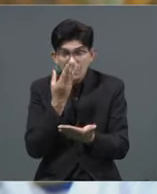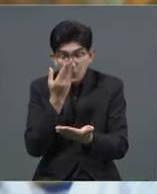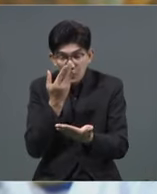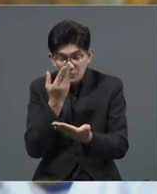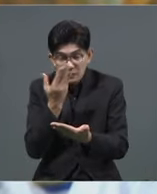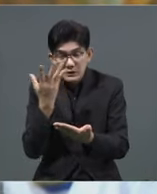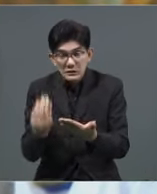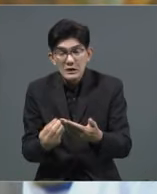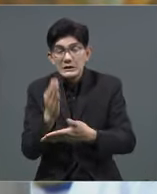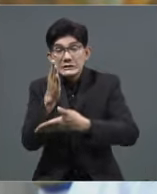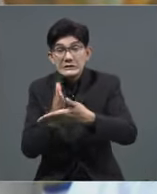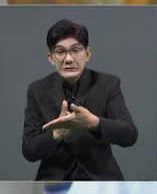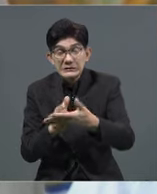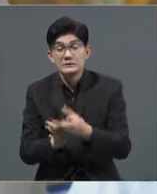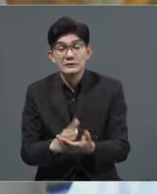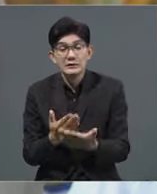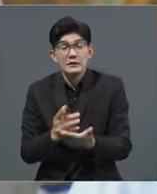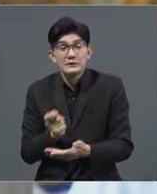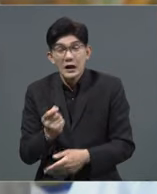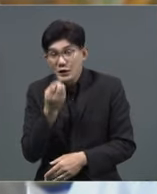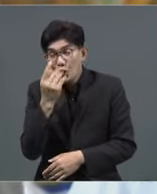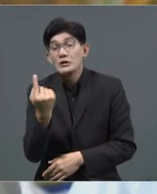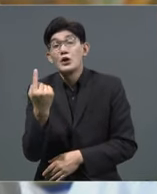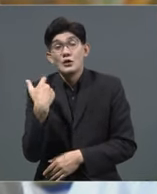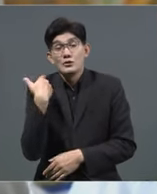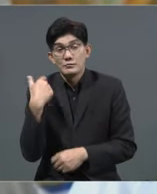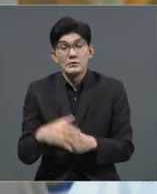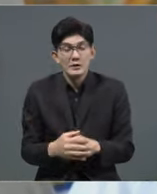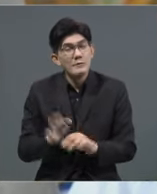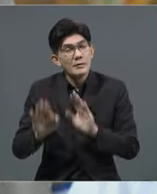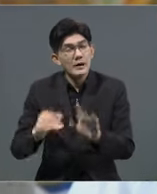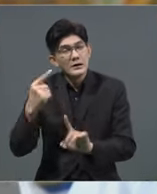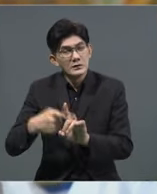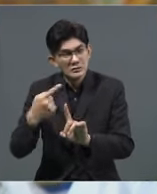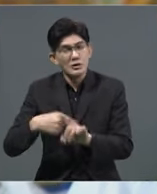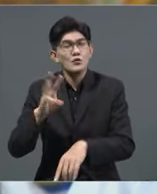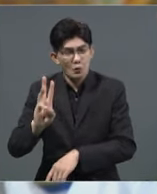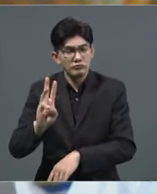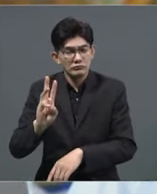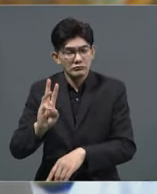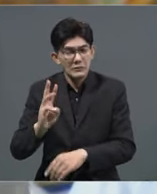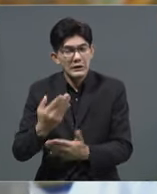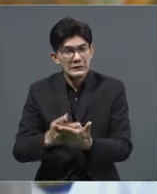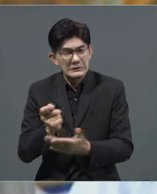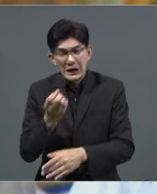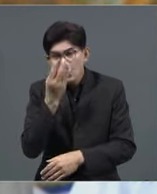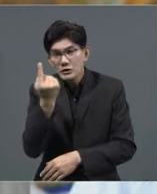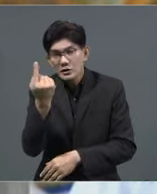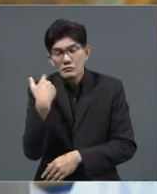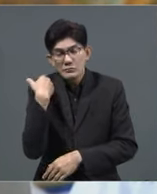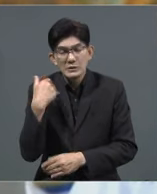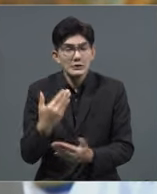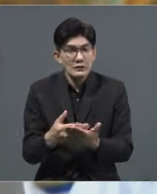ครึ่งเดียวนะครับชำระดอกอย่างเดียวประทังได้อีกผมเข้าใจว่า6เดือนยังไงเนี่ยนะครับรวมถึงวงเงินสินเชื่อที่ไม่ต้